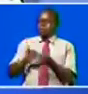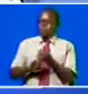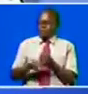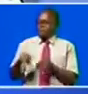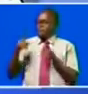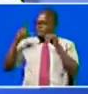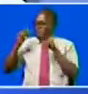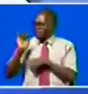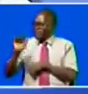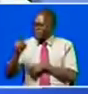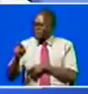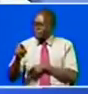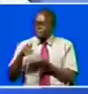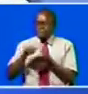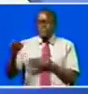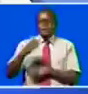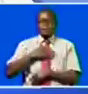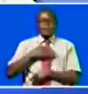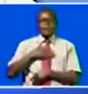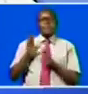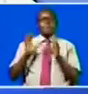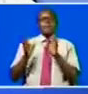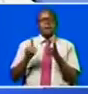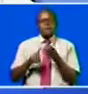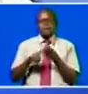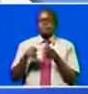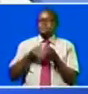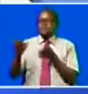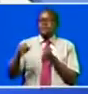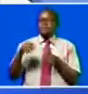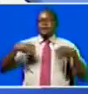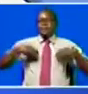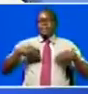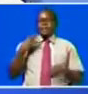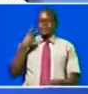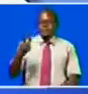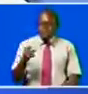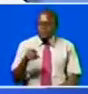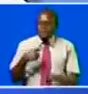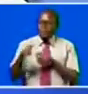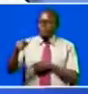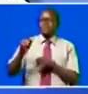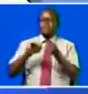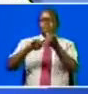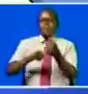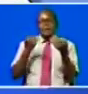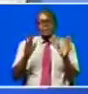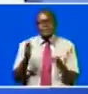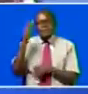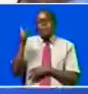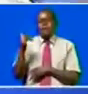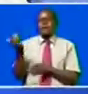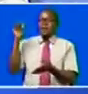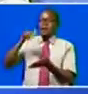picha, unaanza kumuuliza, "Ebu nitumie makalio yako. Ebu nitumie sijui matiti yako, nataka kuona vile unakaa. Wewe uko kwa ndoa, kwa nini bado macho